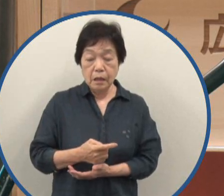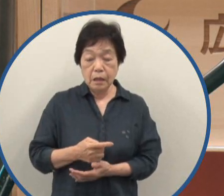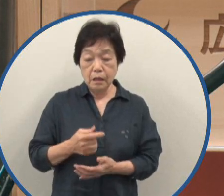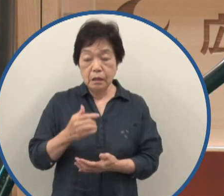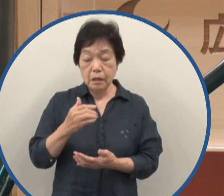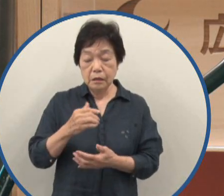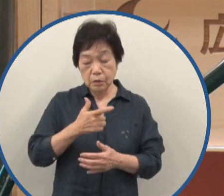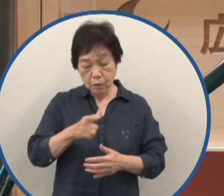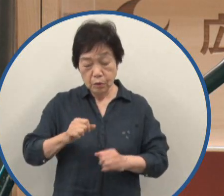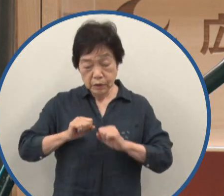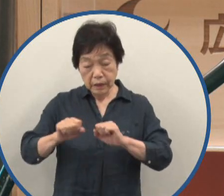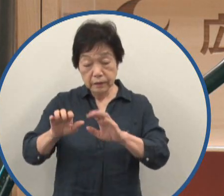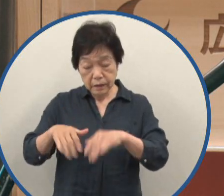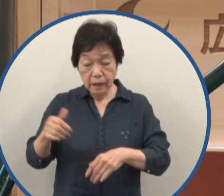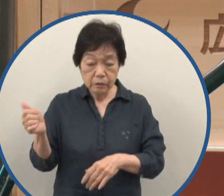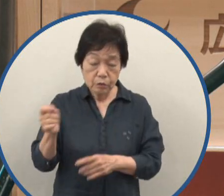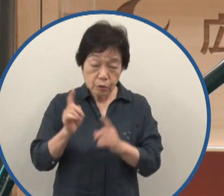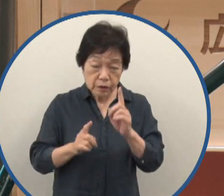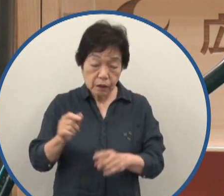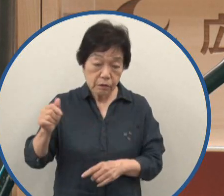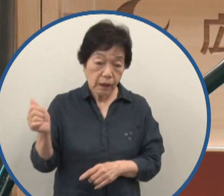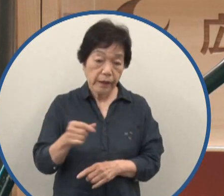やって、まあ早く、